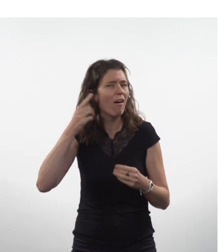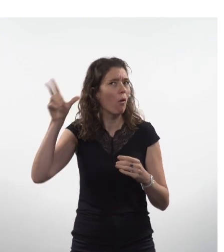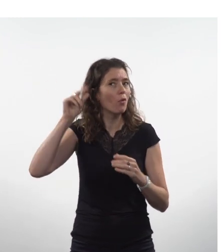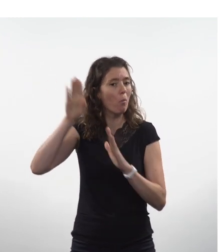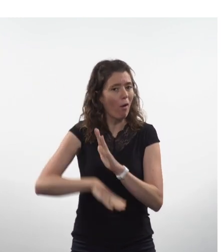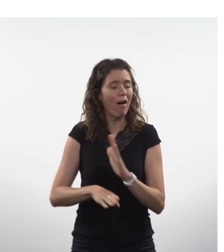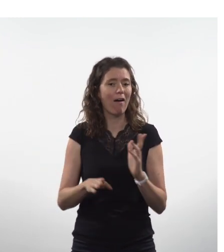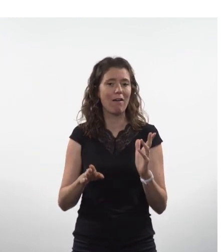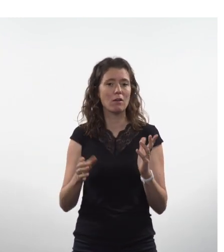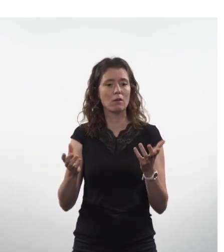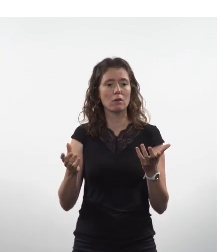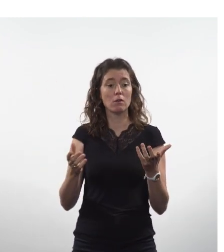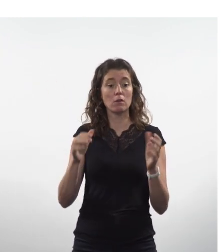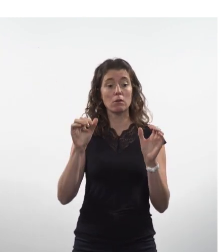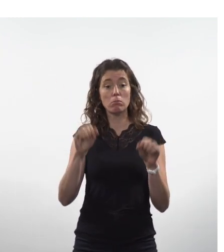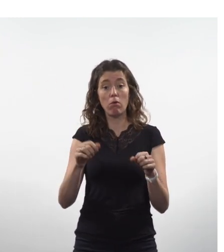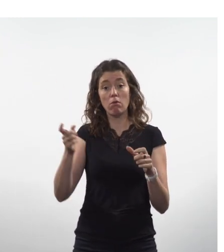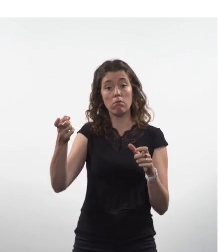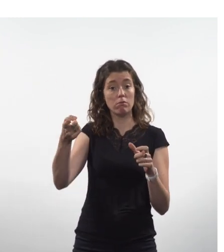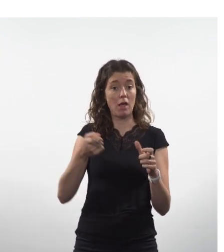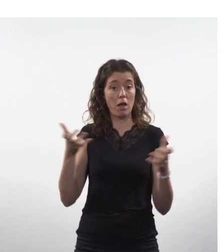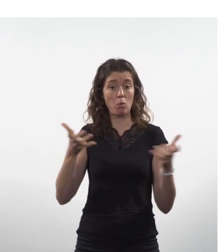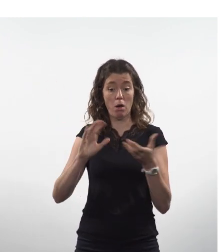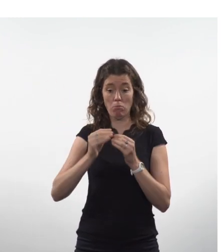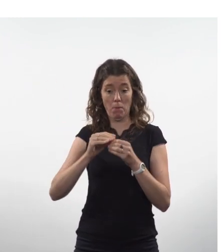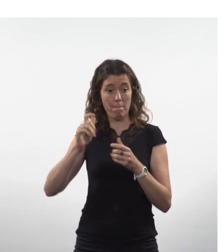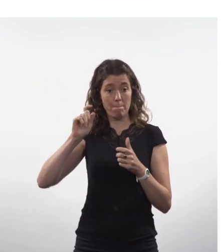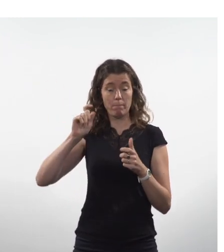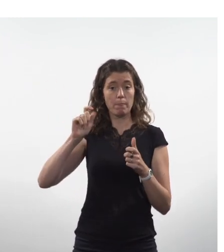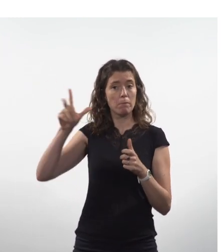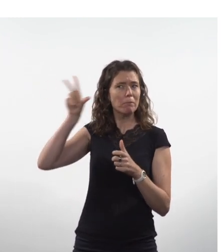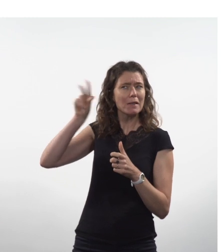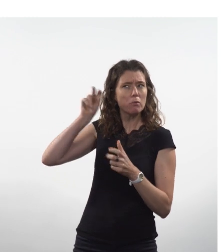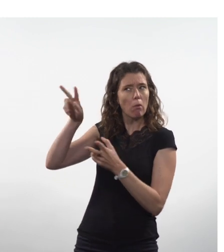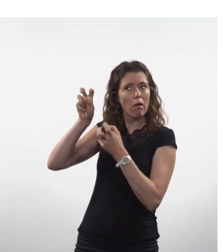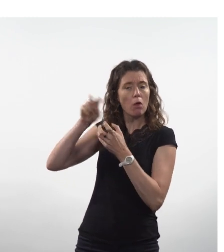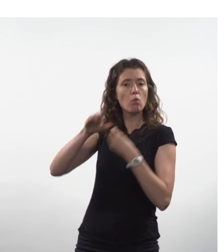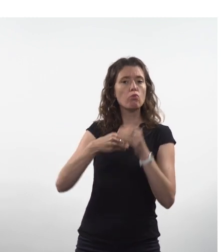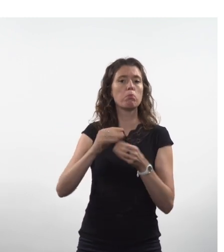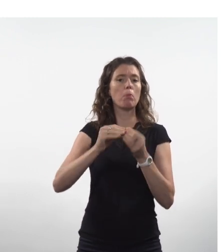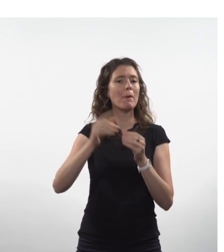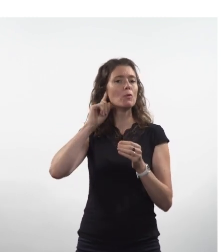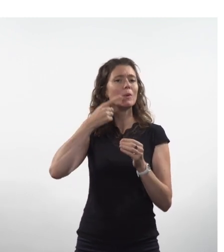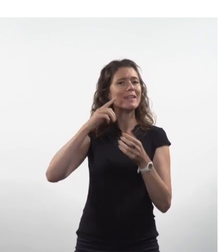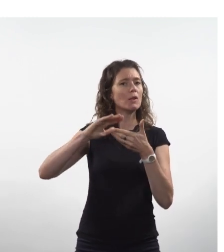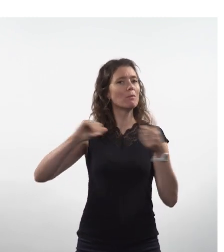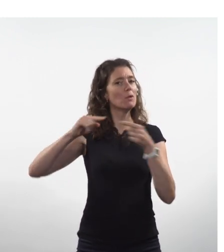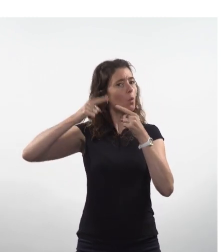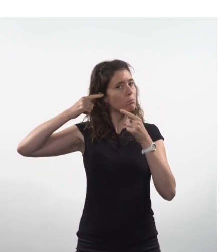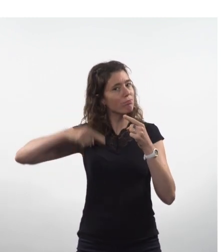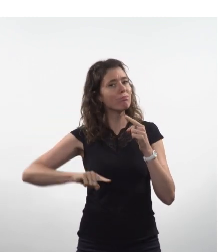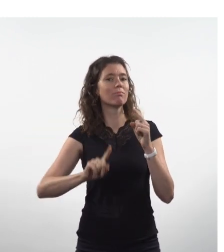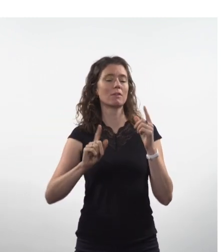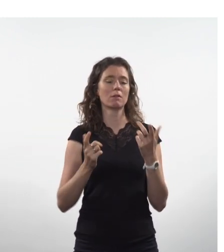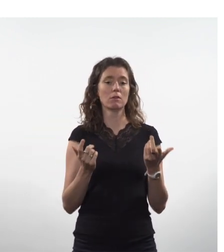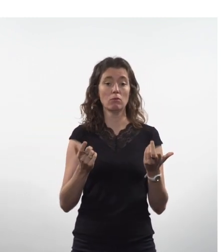que cela réduit de process la surdité de perception ou la surdité de transmission. Donc, comme